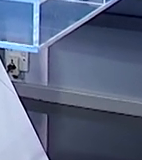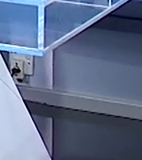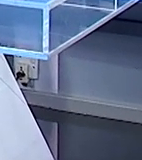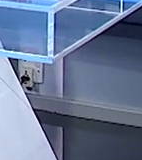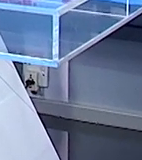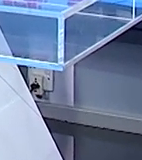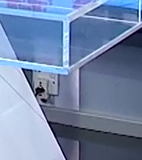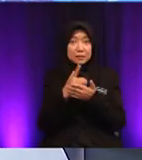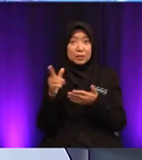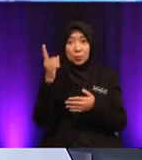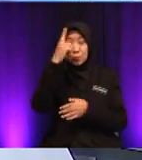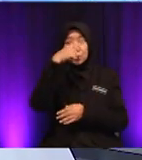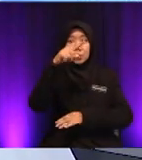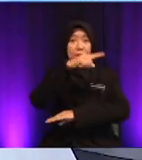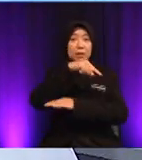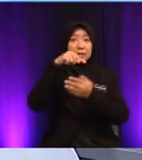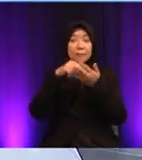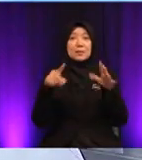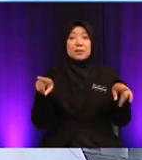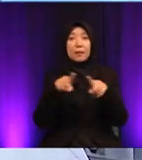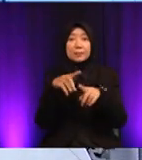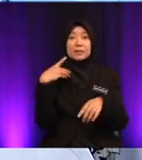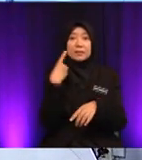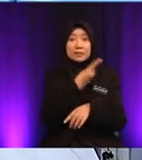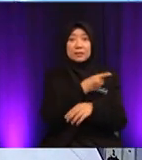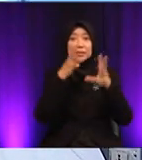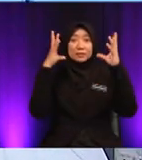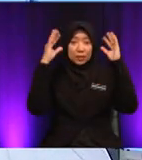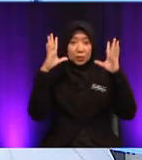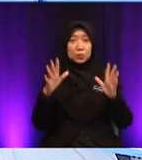untuk hari ini Tak lupa juga bersama dengan kita